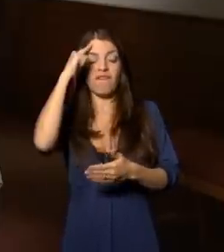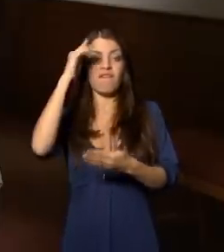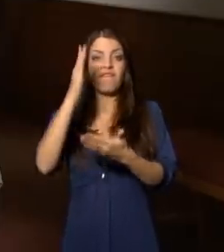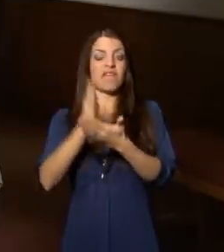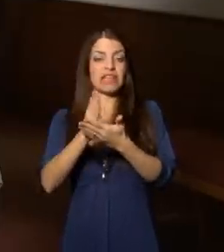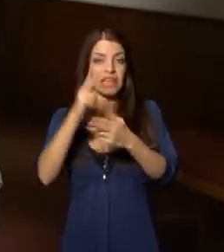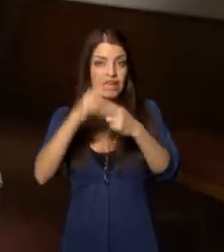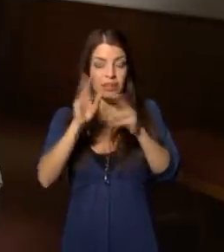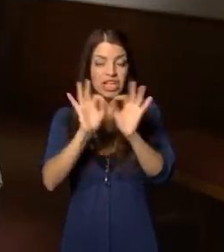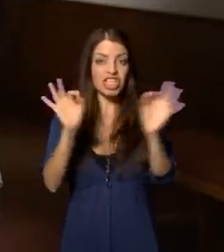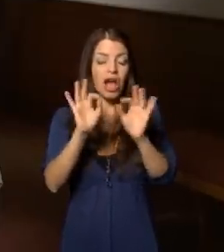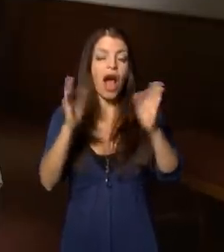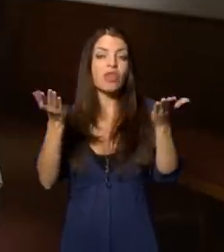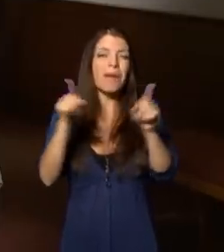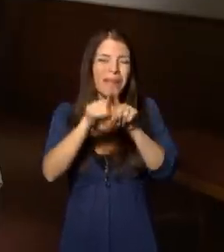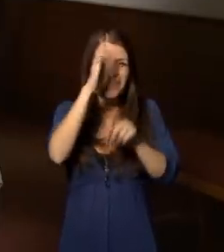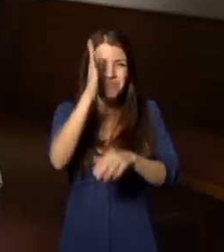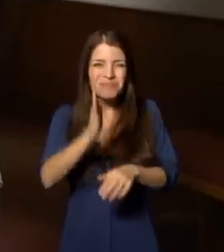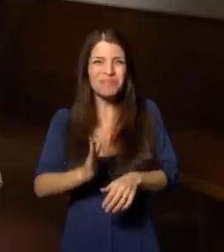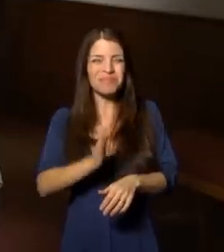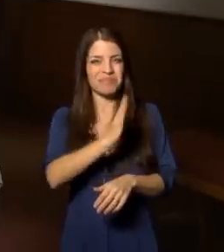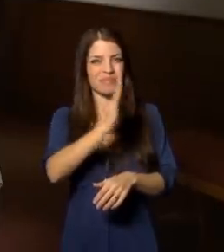l-emil, tkun mejta fi anfisha.